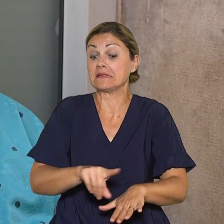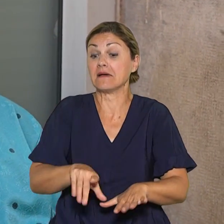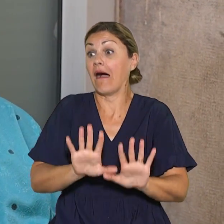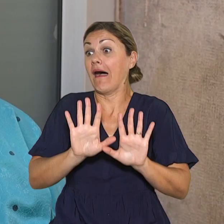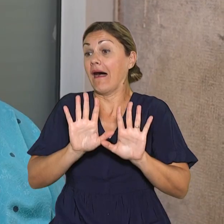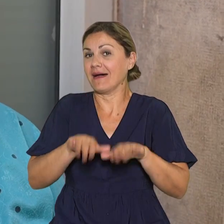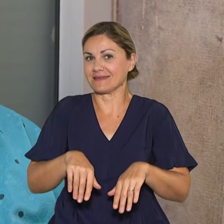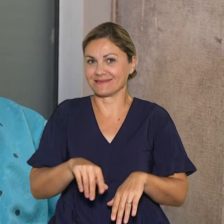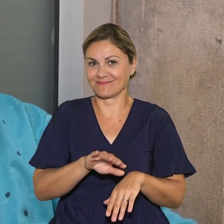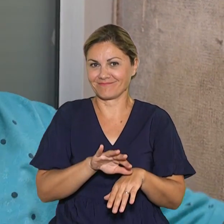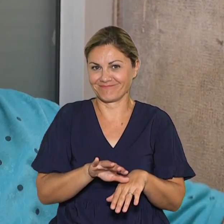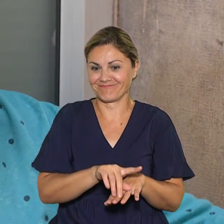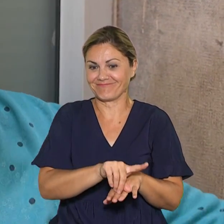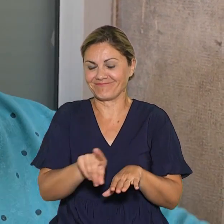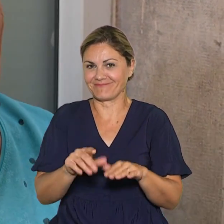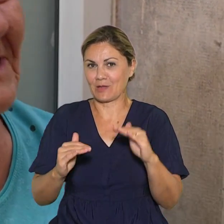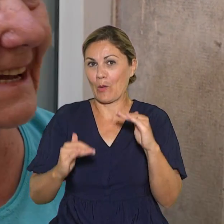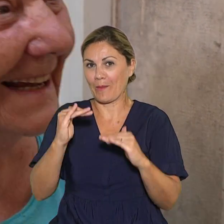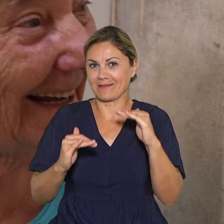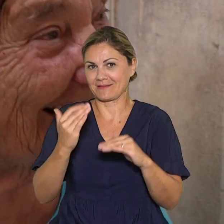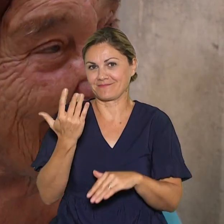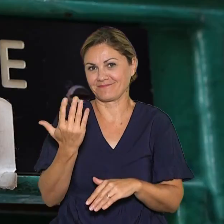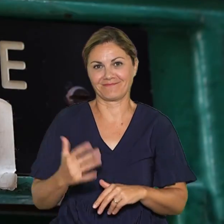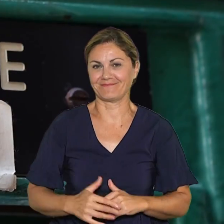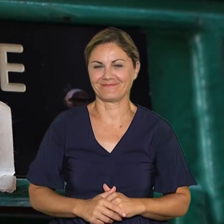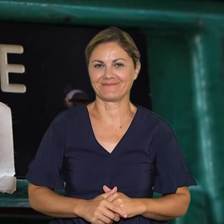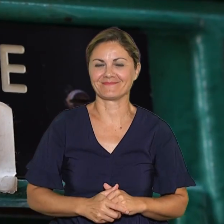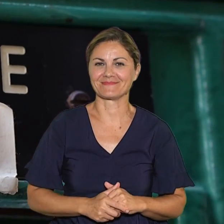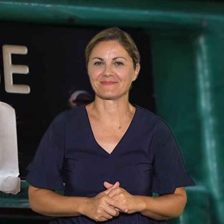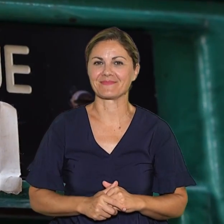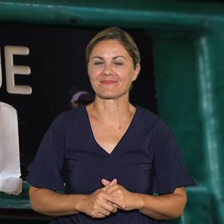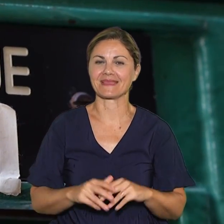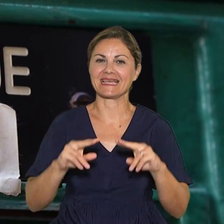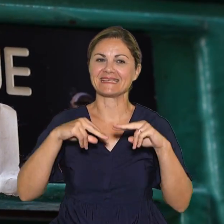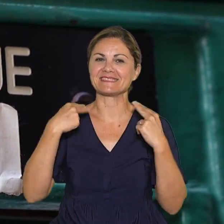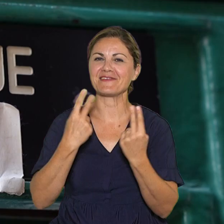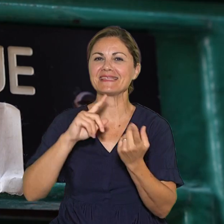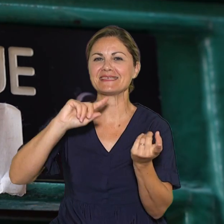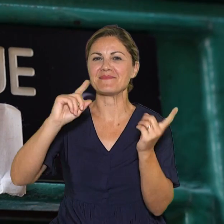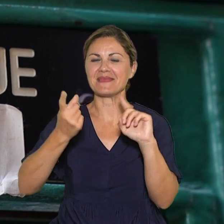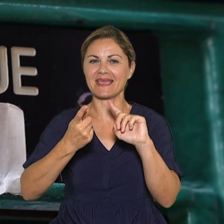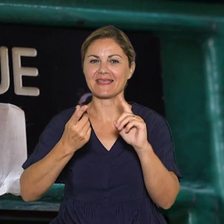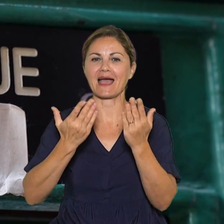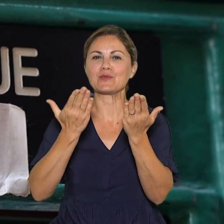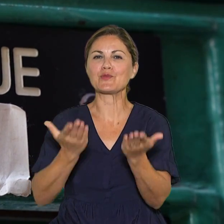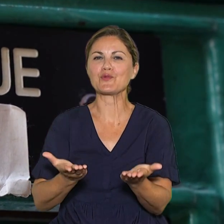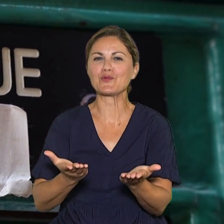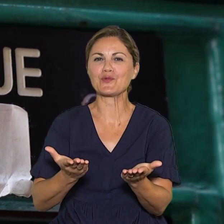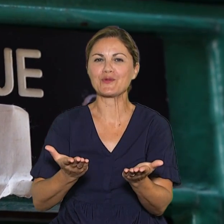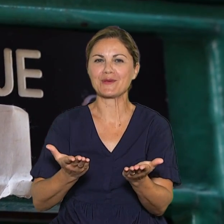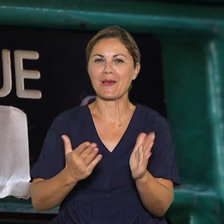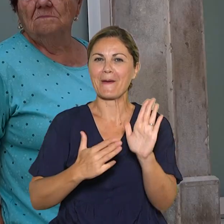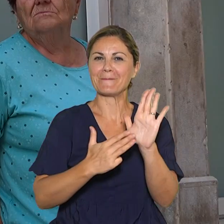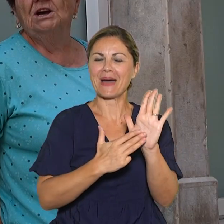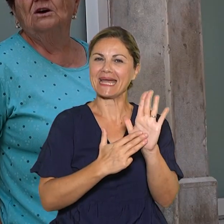Bižu od nje kad je da su malo jači. Dok se sve neprestano mijenja, na ovom mjestu vrijeme je stalo. A kad